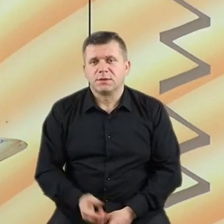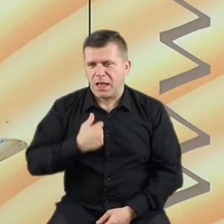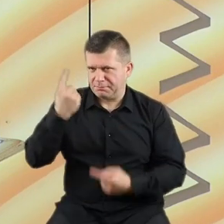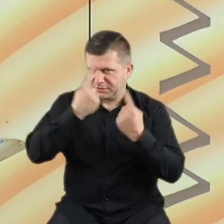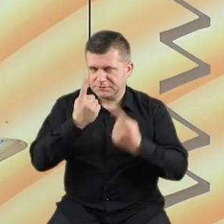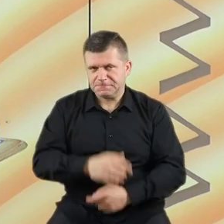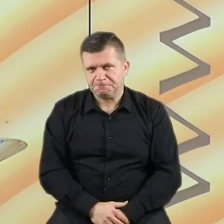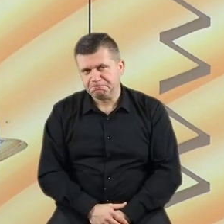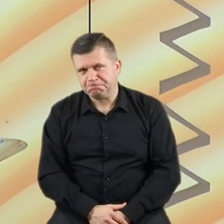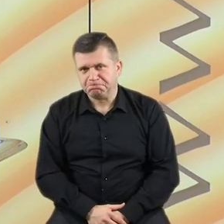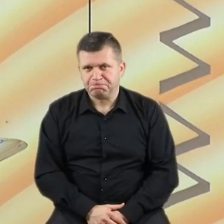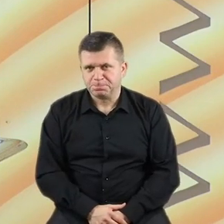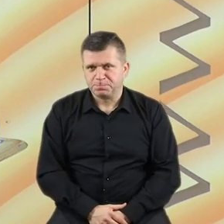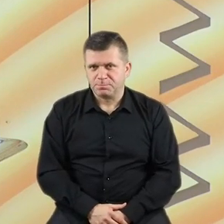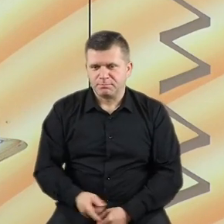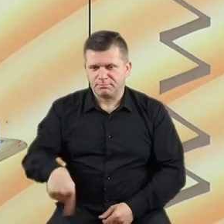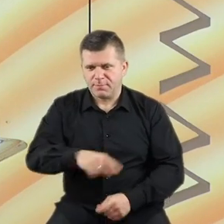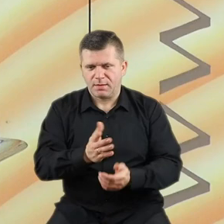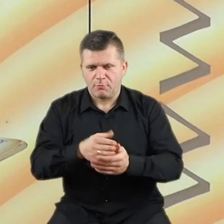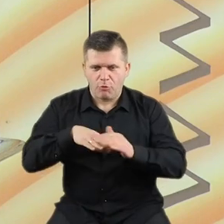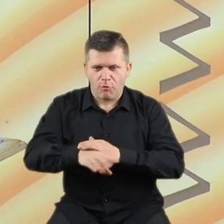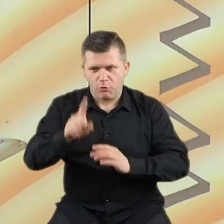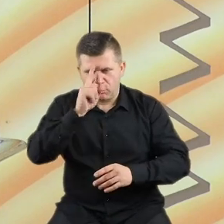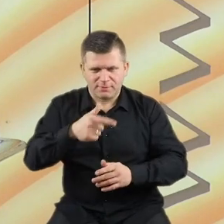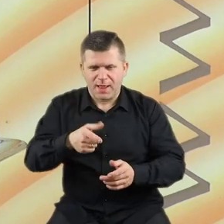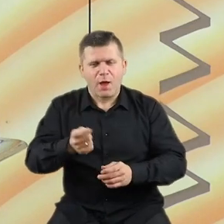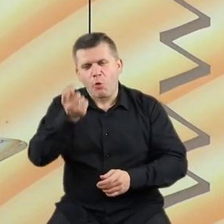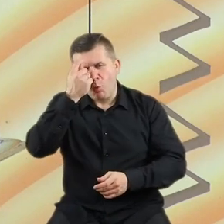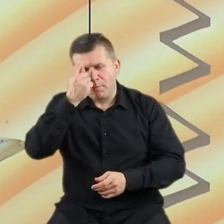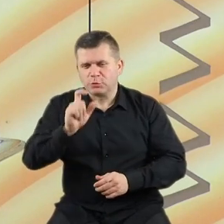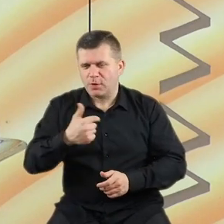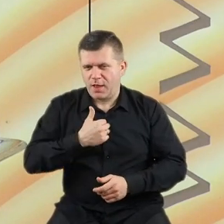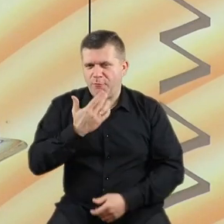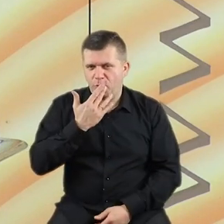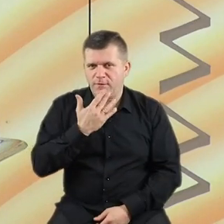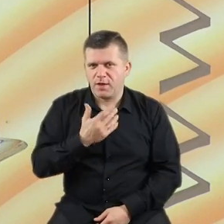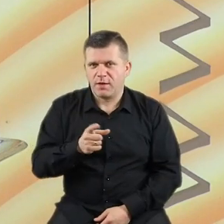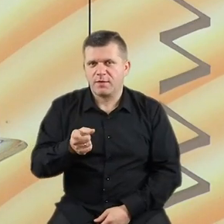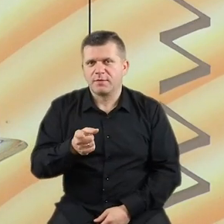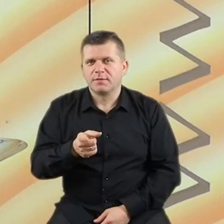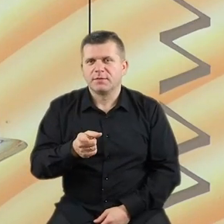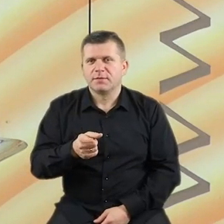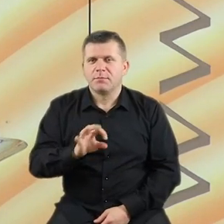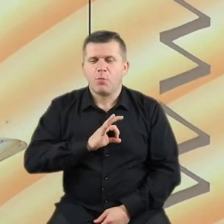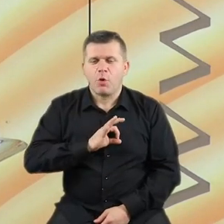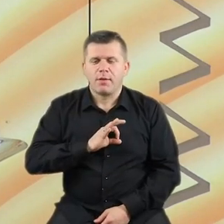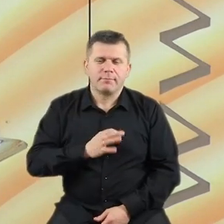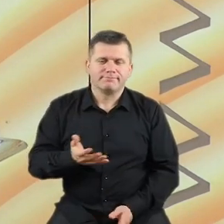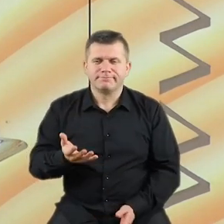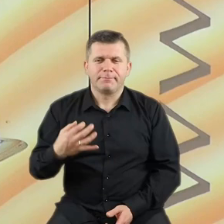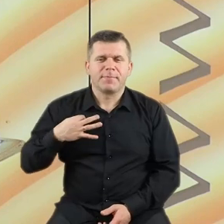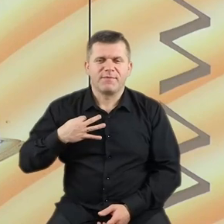To tak sobie myślę, kurde, między powstańcami trzyma ten rower. To jest oczywiście głupie, co mówię, ale to już są moje takie